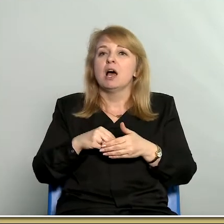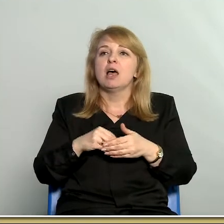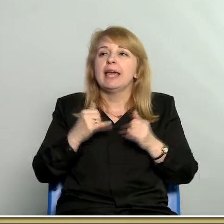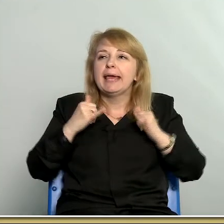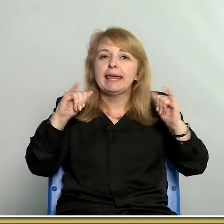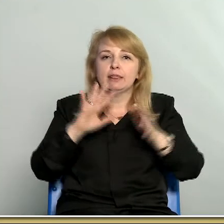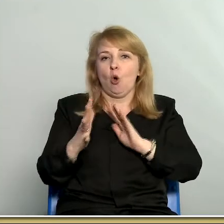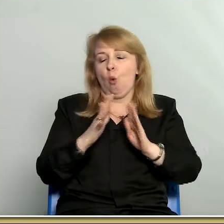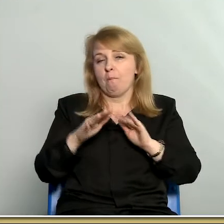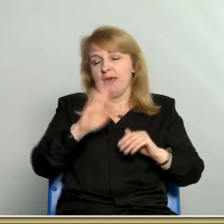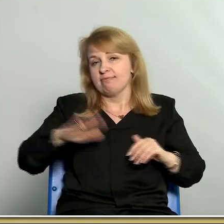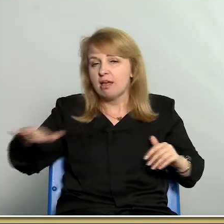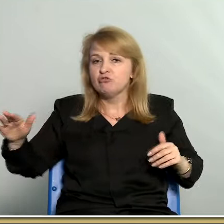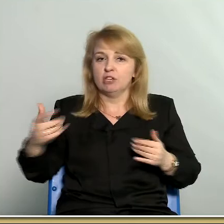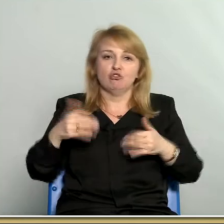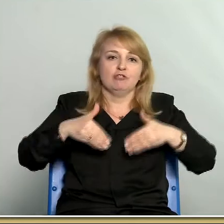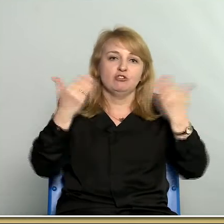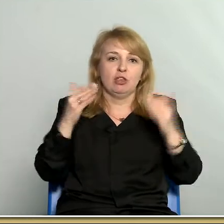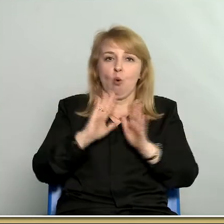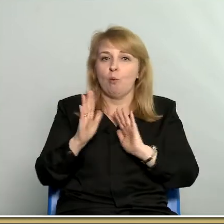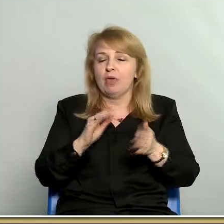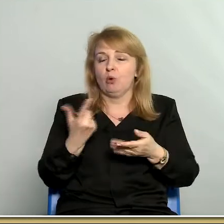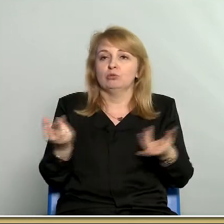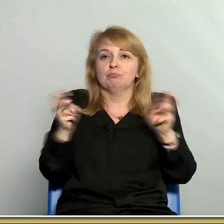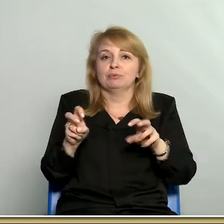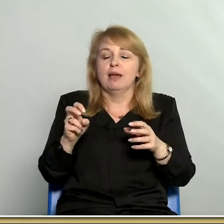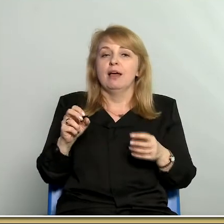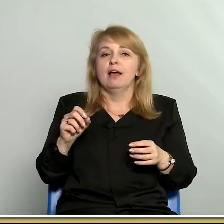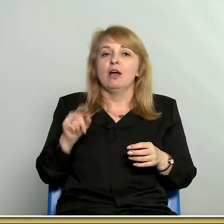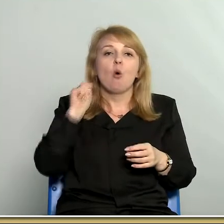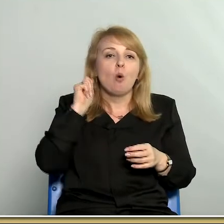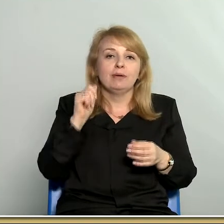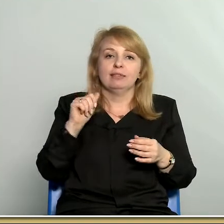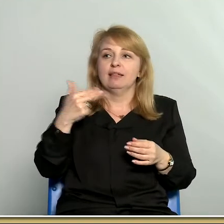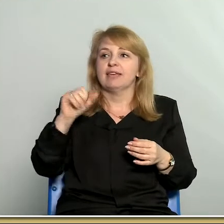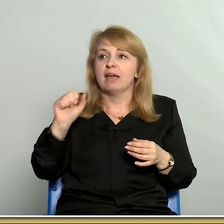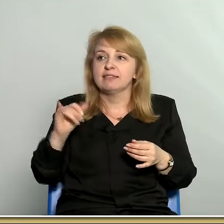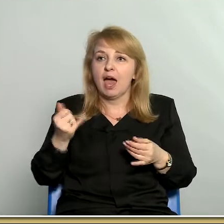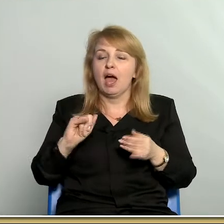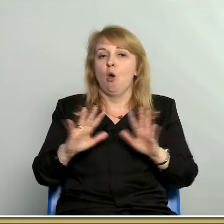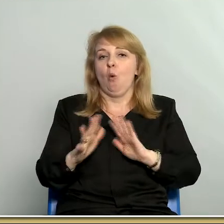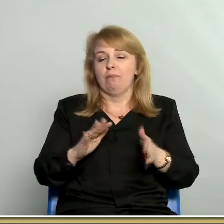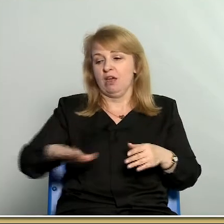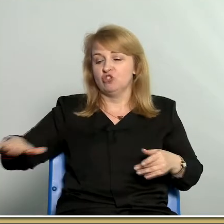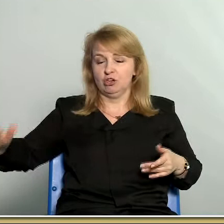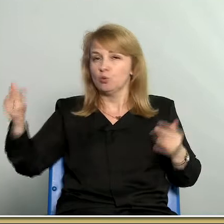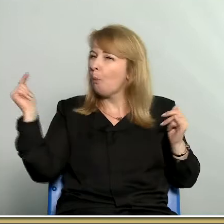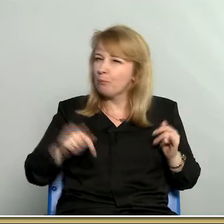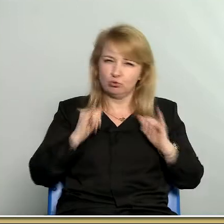nieinstytucjonalnych, zatrudnienie dziennego opiekuna i zatrudnienie niani, to jest też kwestia